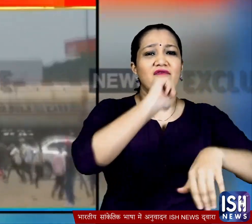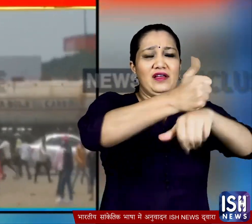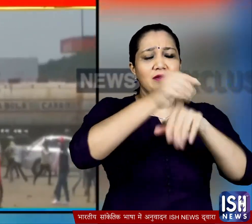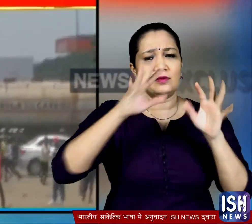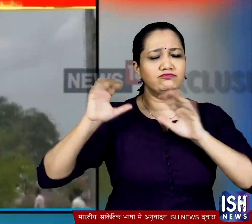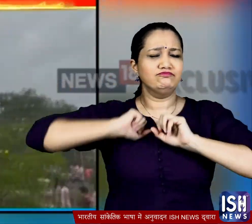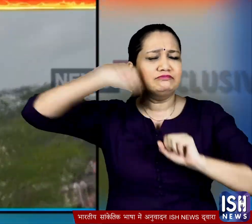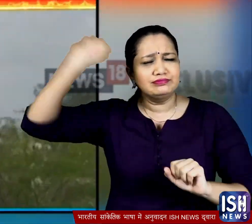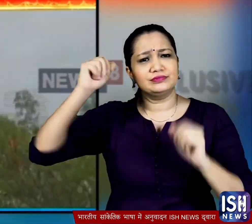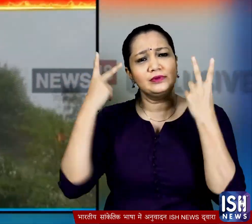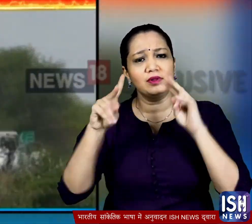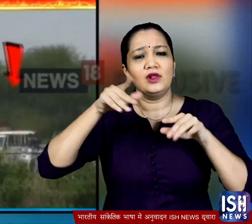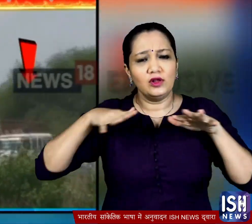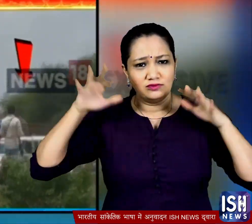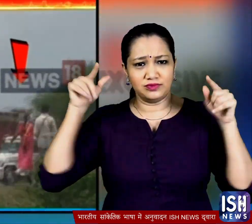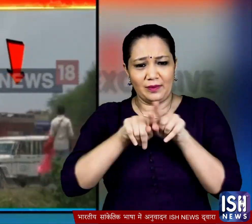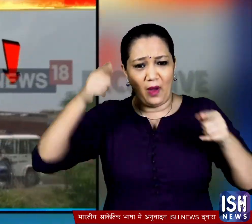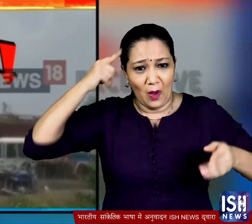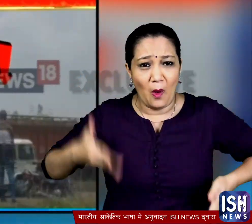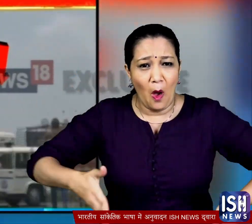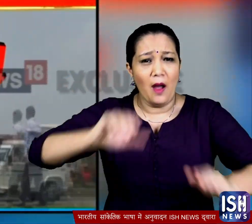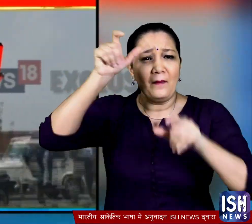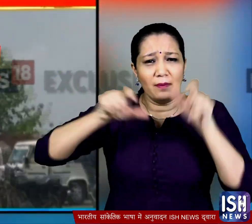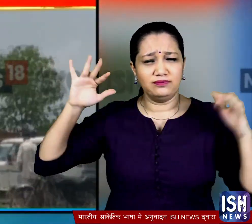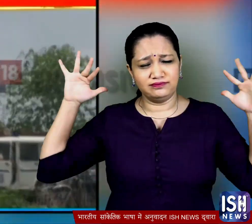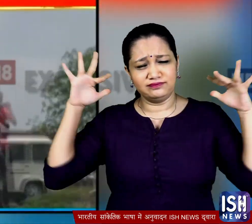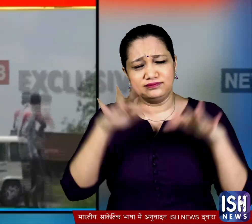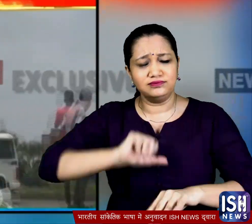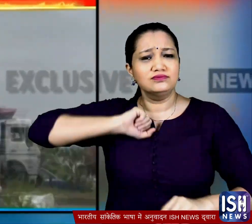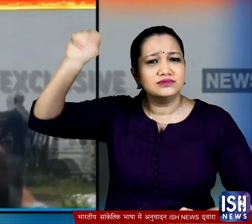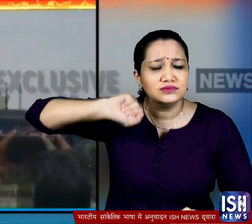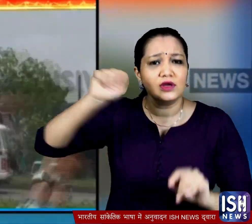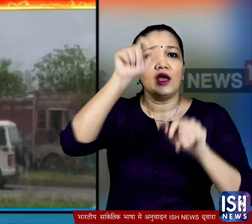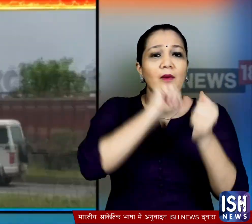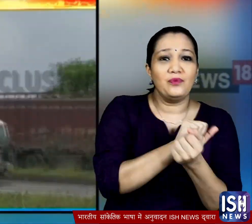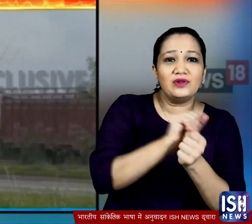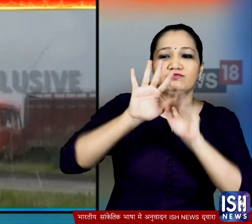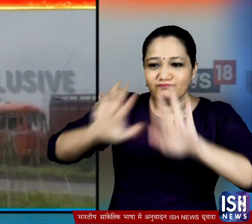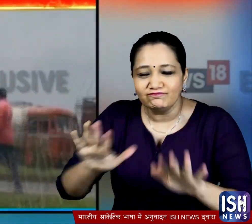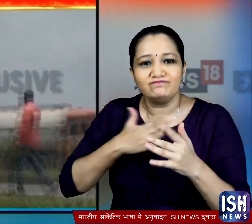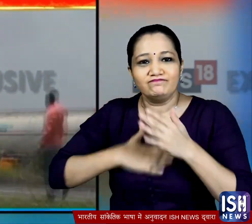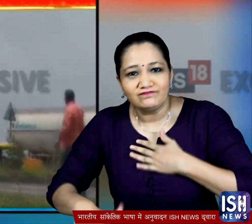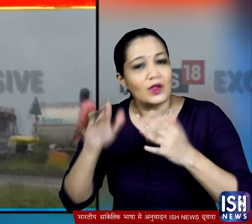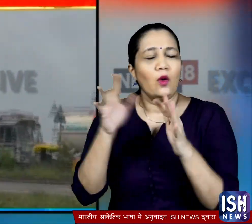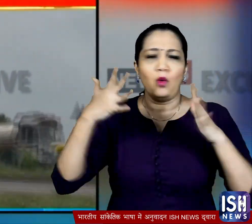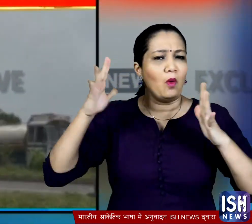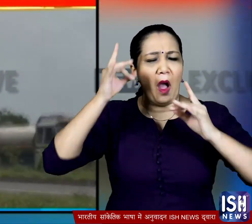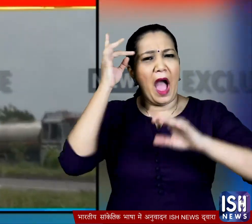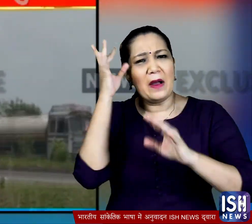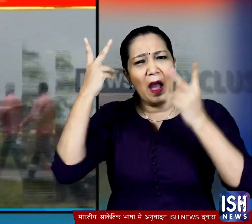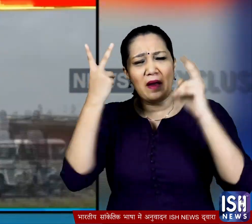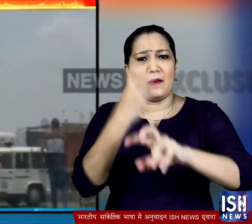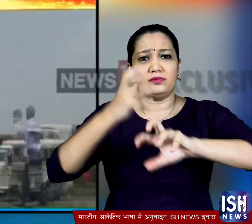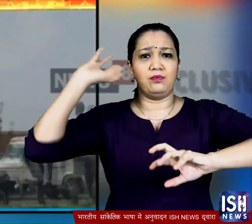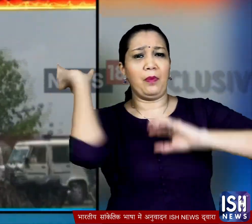में हल्ला बोल दिया। सड़क पर उतरी भीड़ इस कदर उग्र हो गई कि उसने मामले को शांत करवाने पहुंची पुलिस को भी नहीं बख्शा और उस पर पत्थरों से हमला